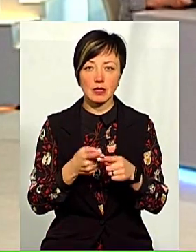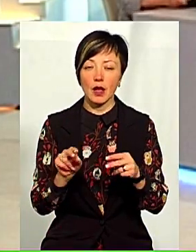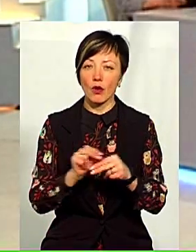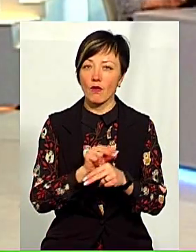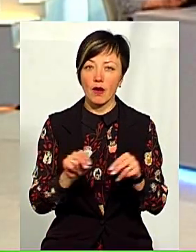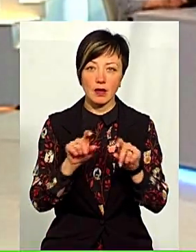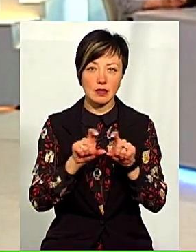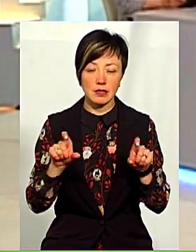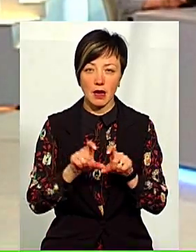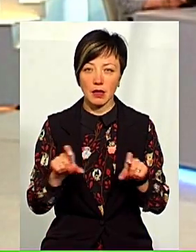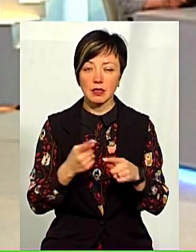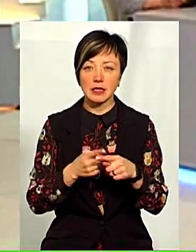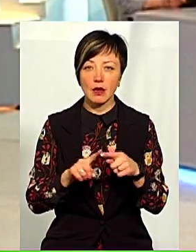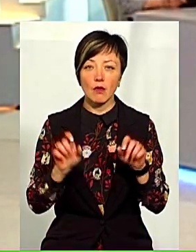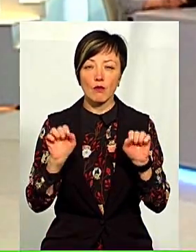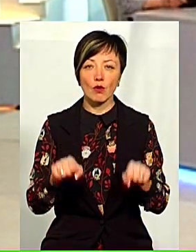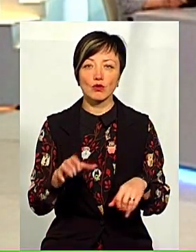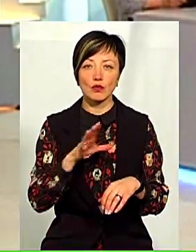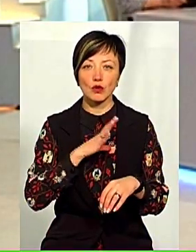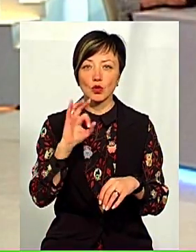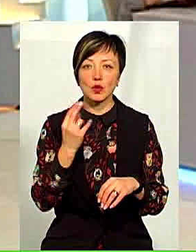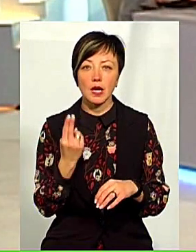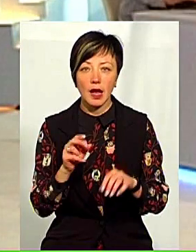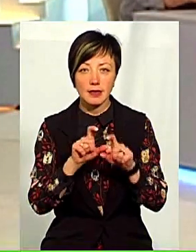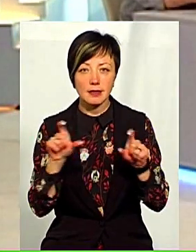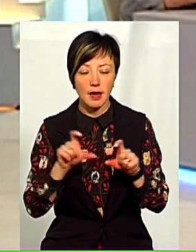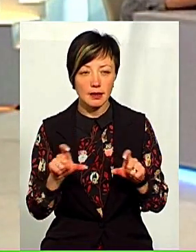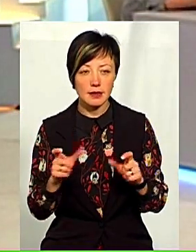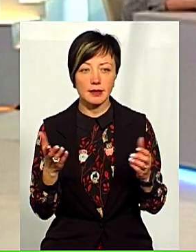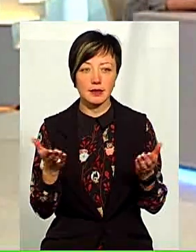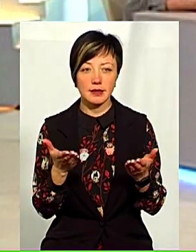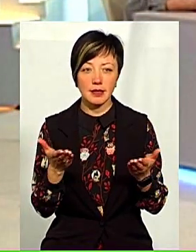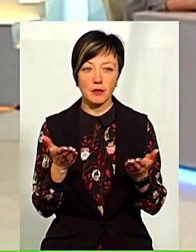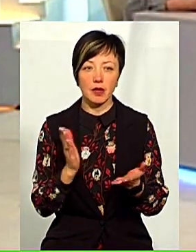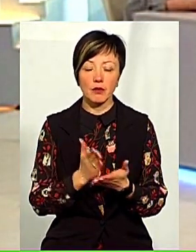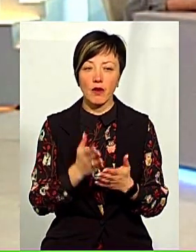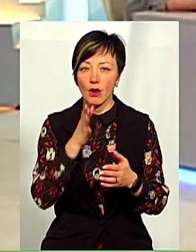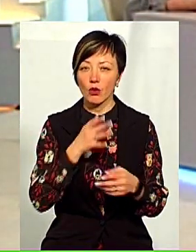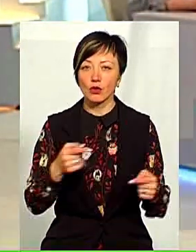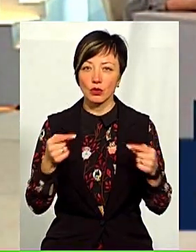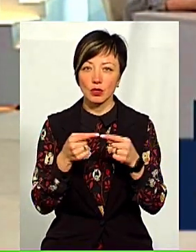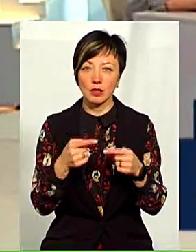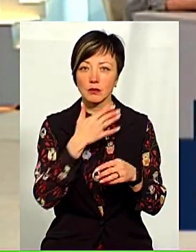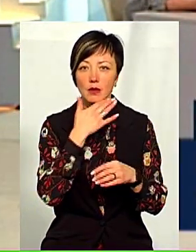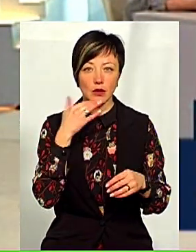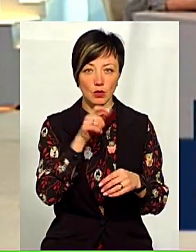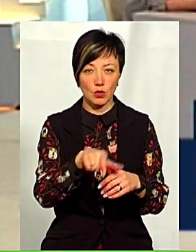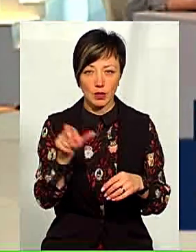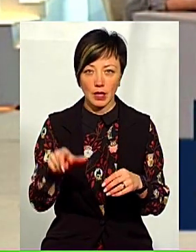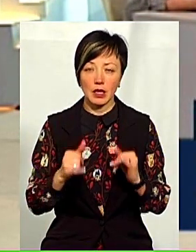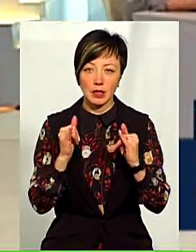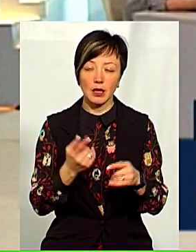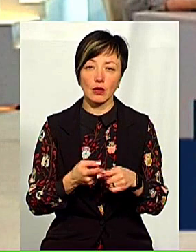лікувальні заклади, це можуть бути соціальні заклади, де перебуває одночасно значна кількість людей. Для